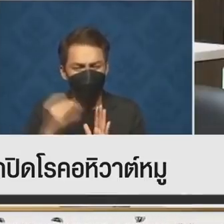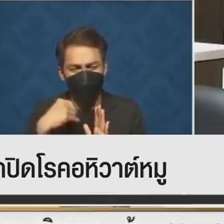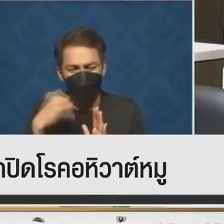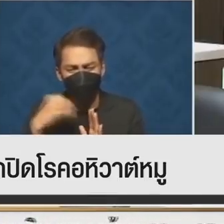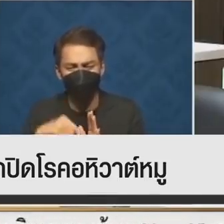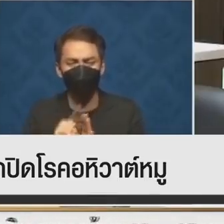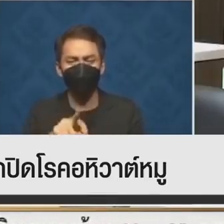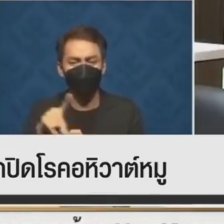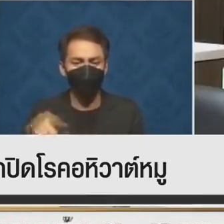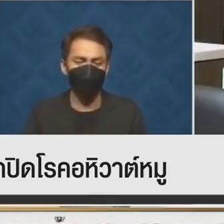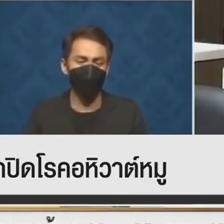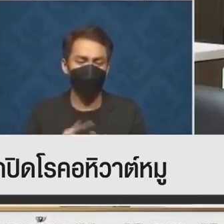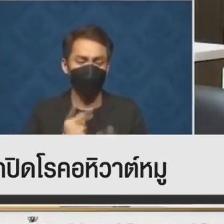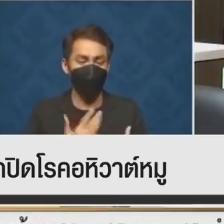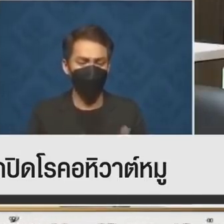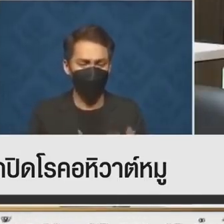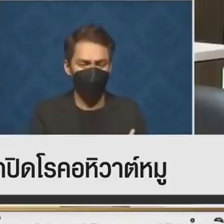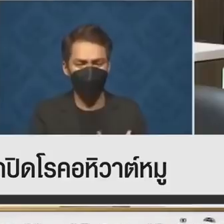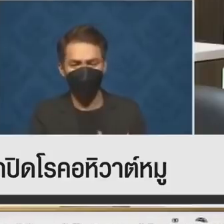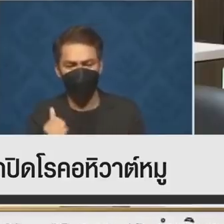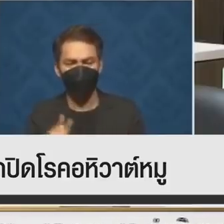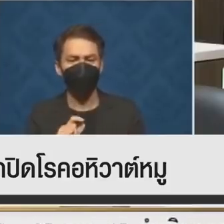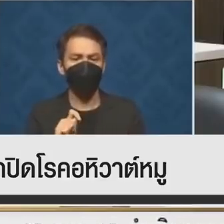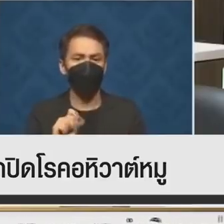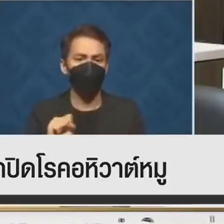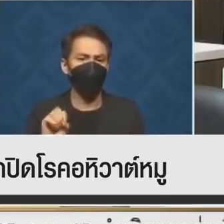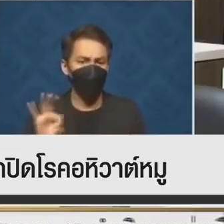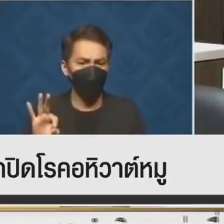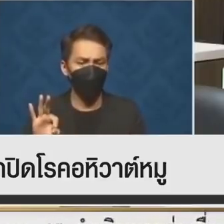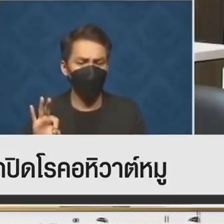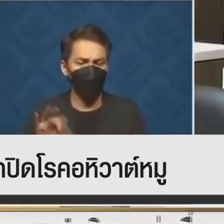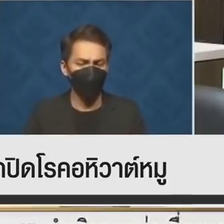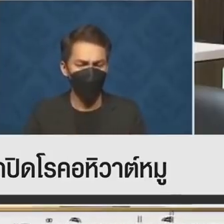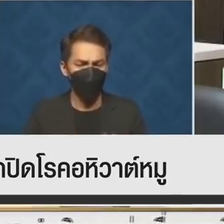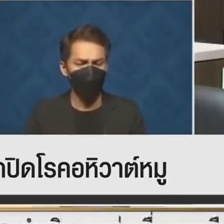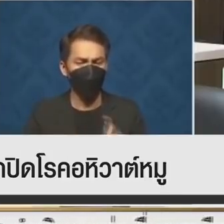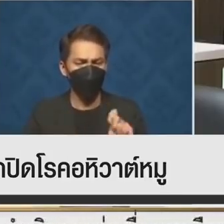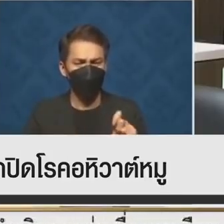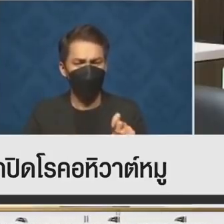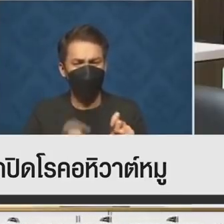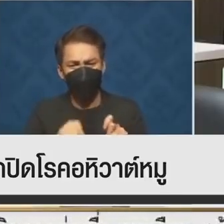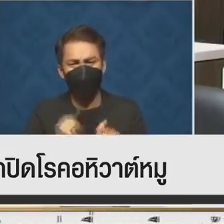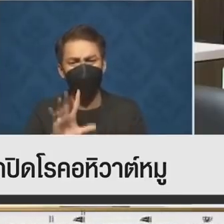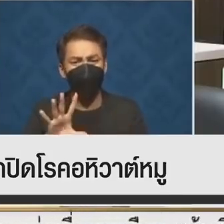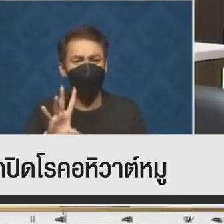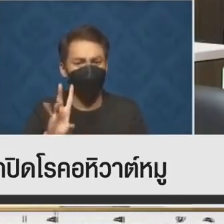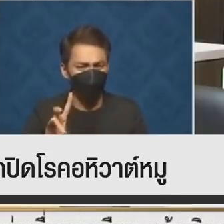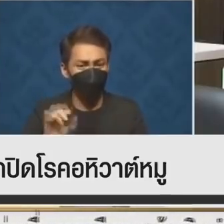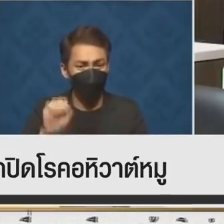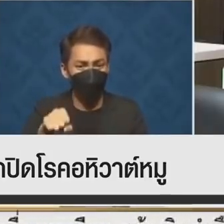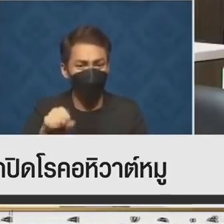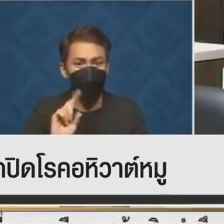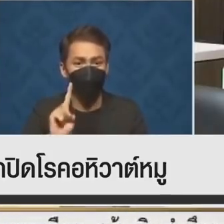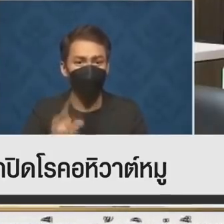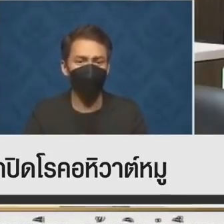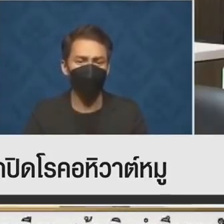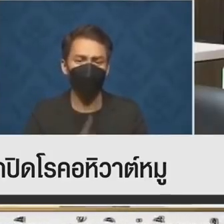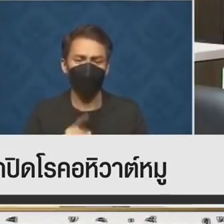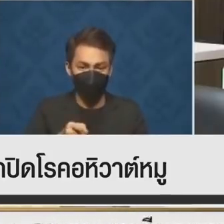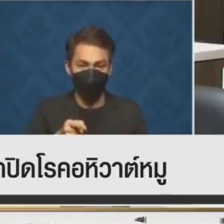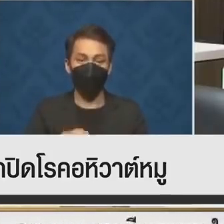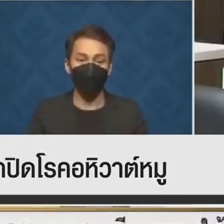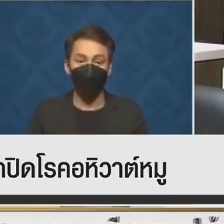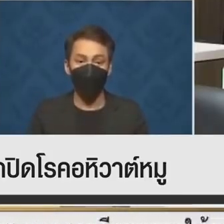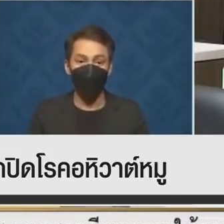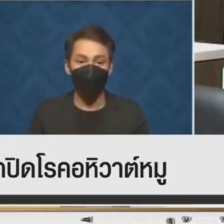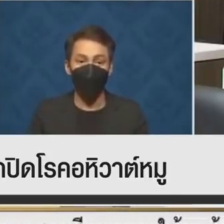านเบิกเงินในนามของไอวาแอฟริกามันเข้า157ไหมเนี่ยนักกฎหมายฟังหน่อยได้ดูได้ดูได้มันทำอะไรกันเนี่ย